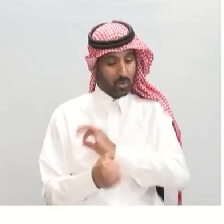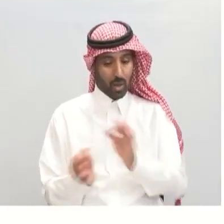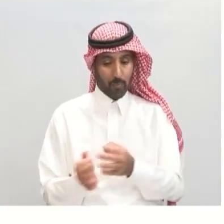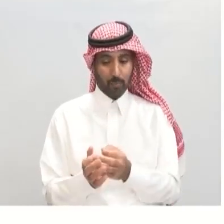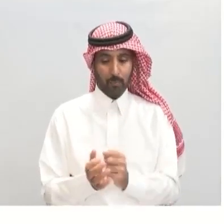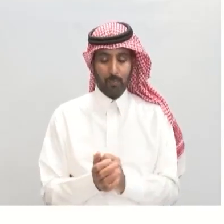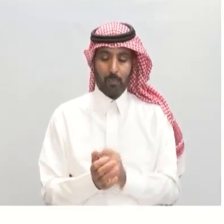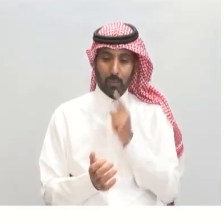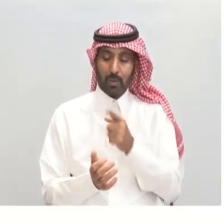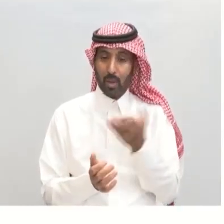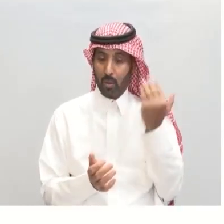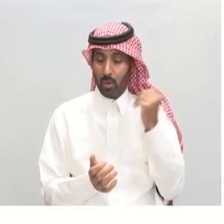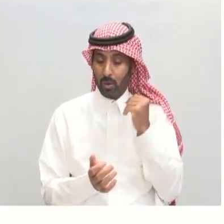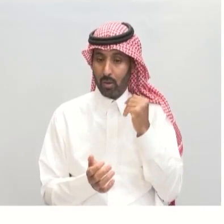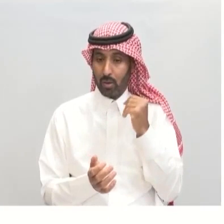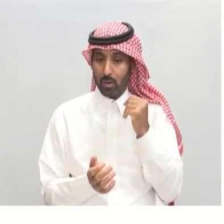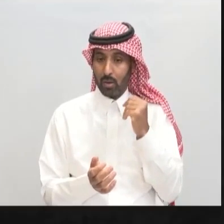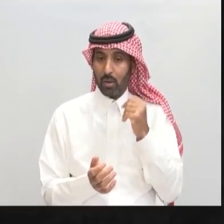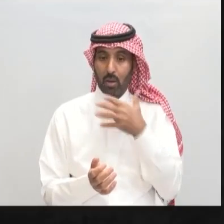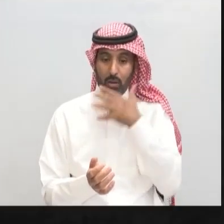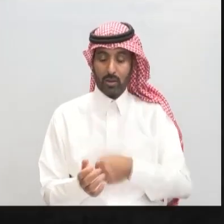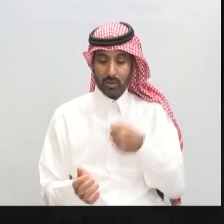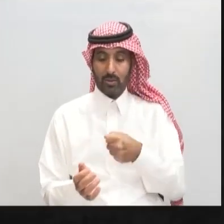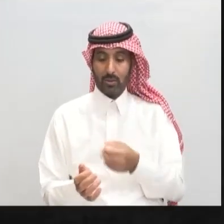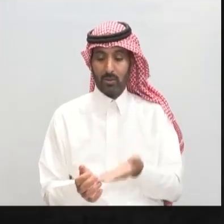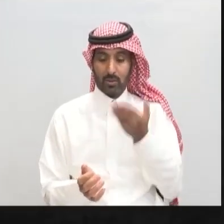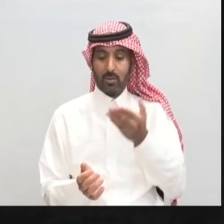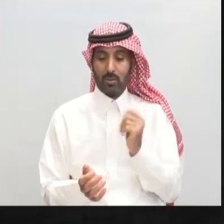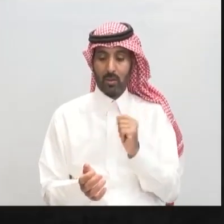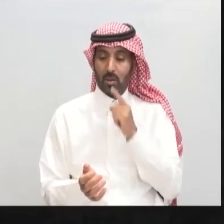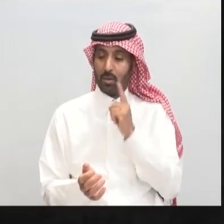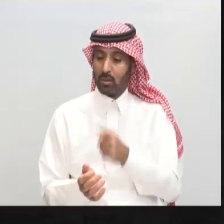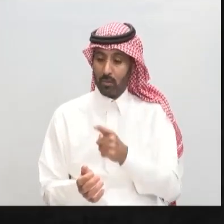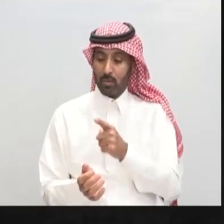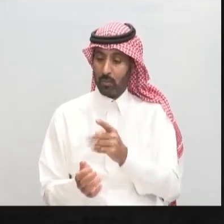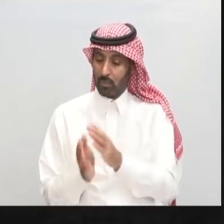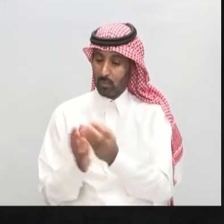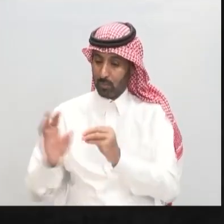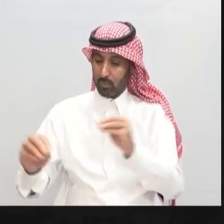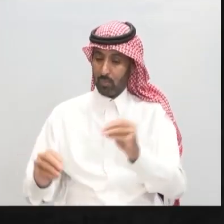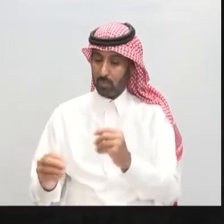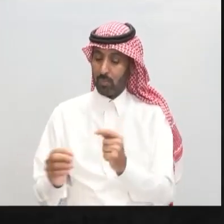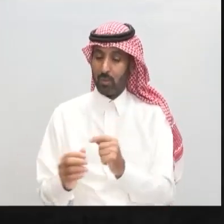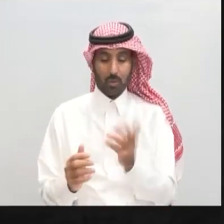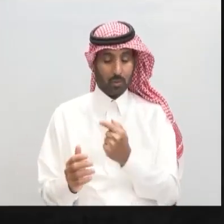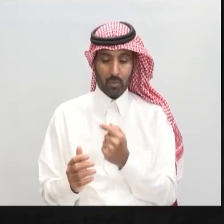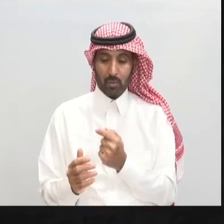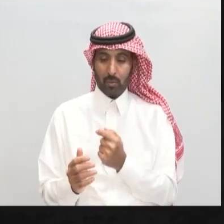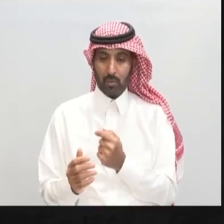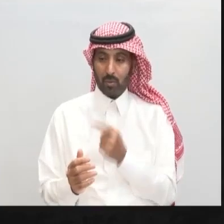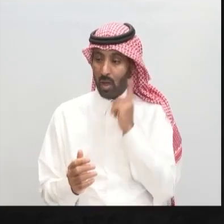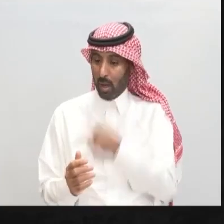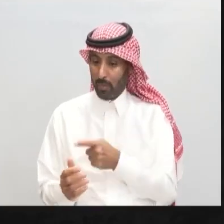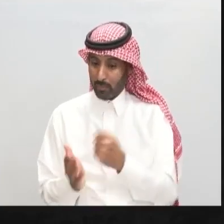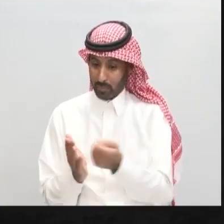هذه مساله ذكرنا قبل قليل ان النبي عليه الصلاه والسلام لم يامر بالجمع وذكرنا اسباب عدم الجمع